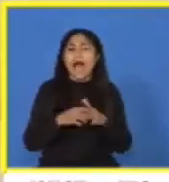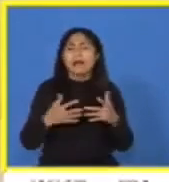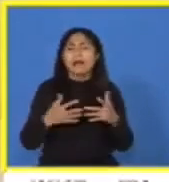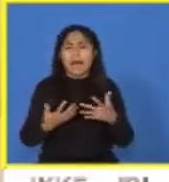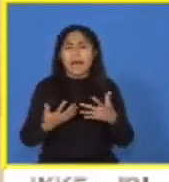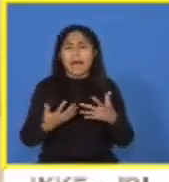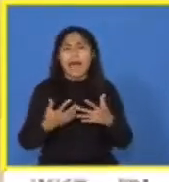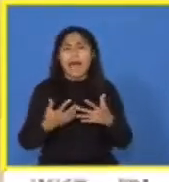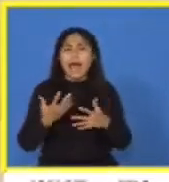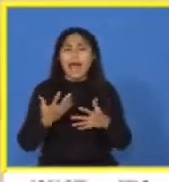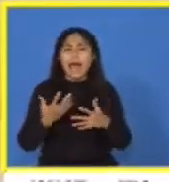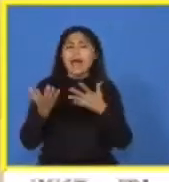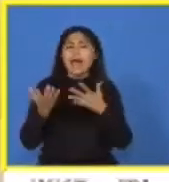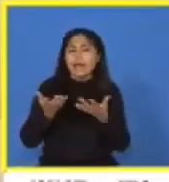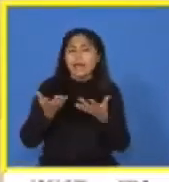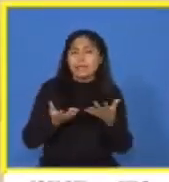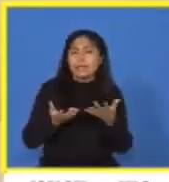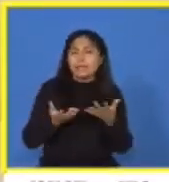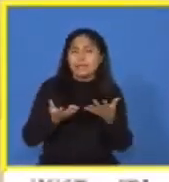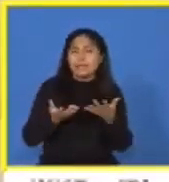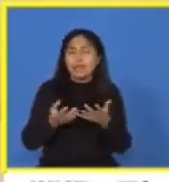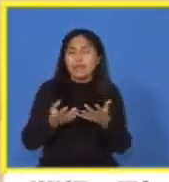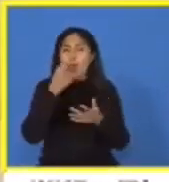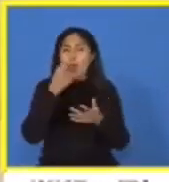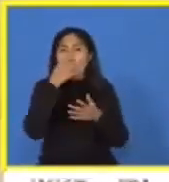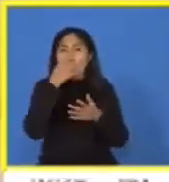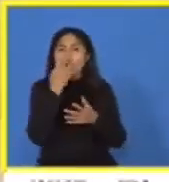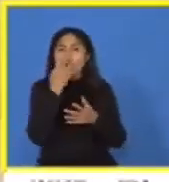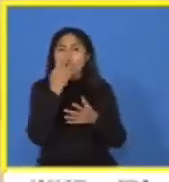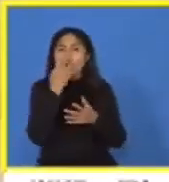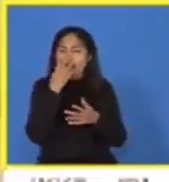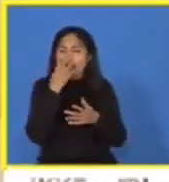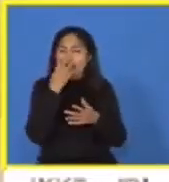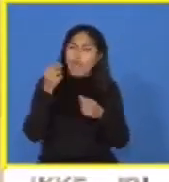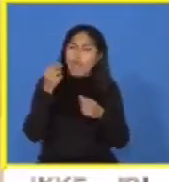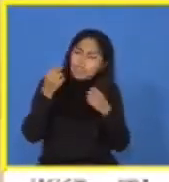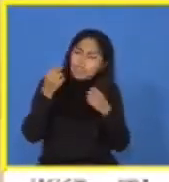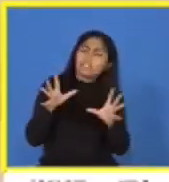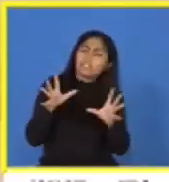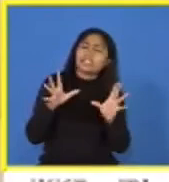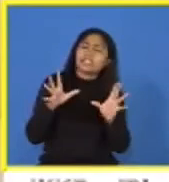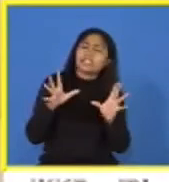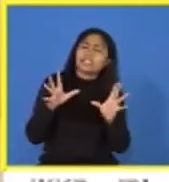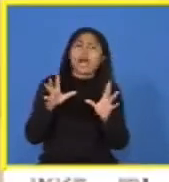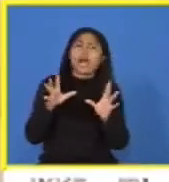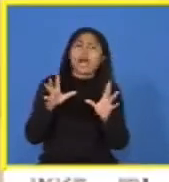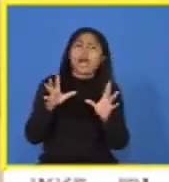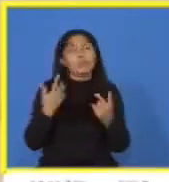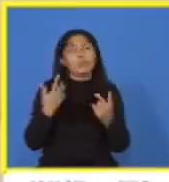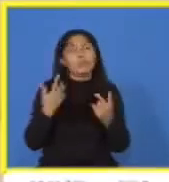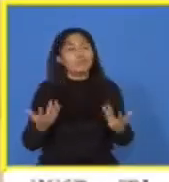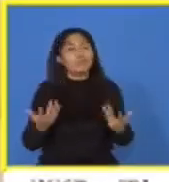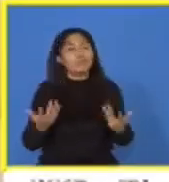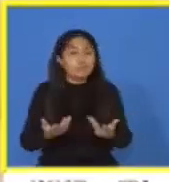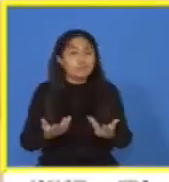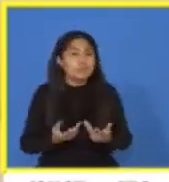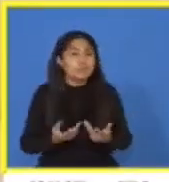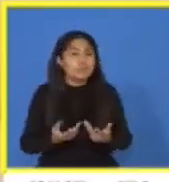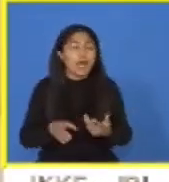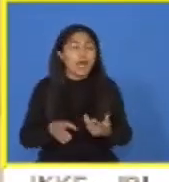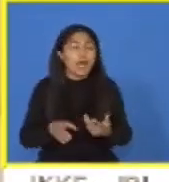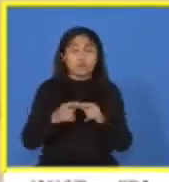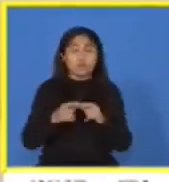ada layanan ambulans gratis, oksigen gratis, atau mungkin ada nomor kontak yang bisa dihubungi oleh masyarakat